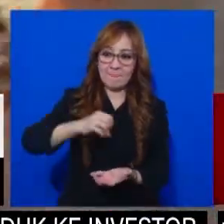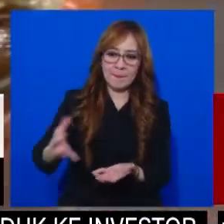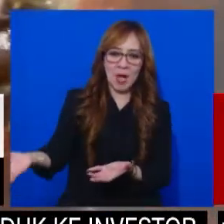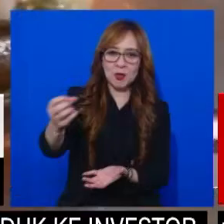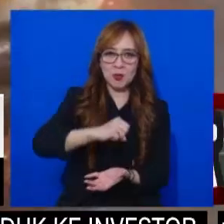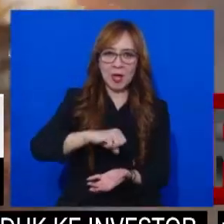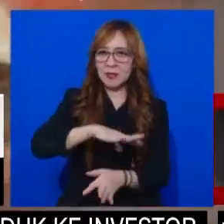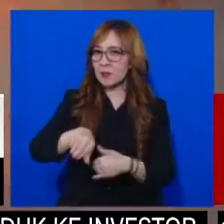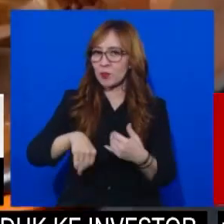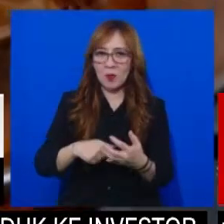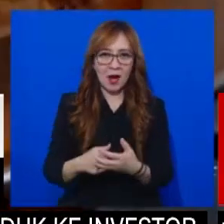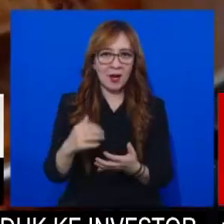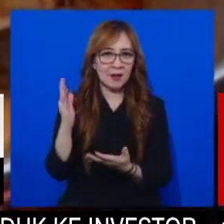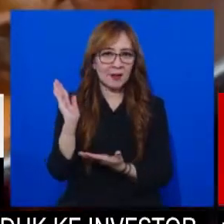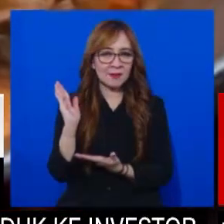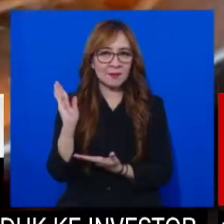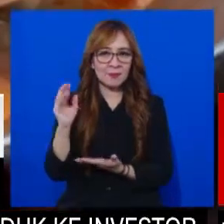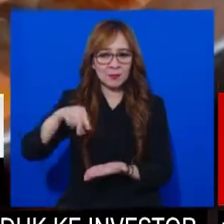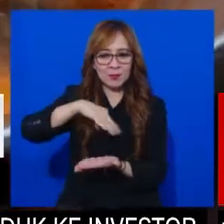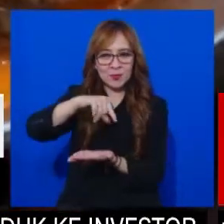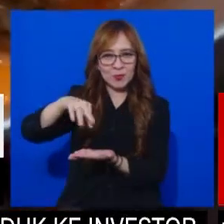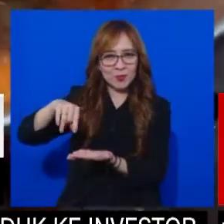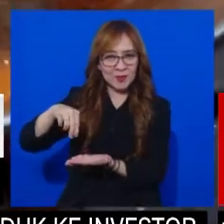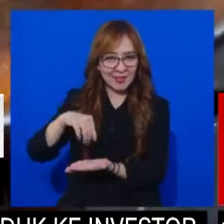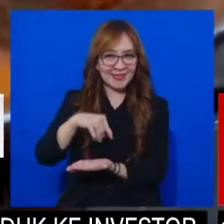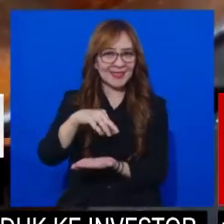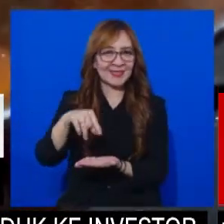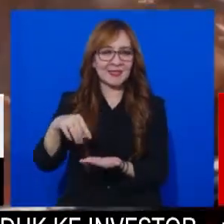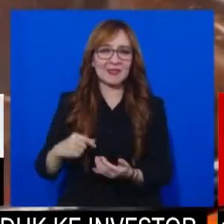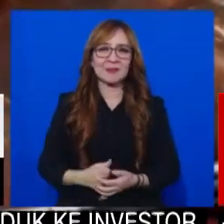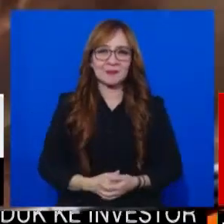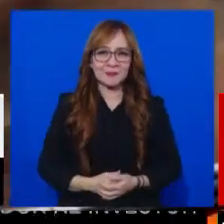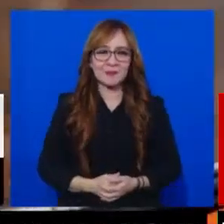dalamnya. Bumbui dengan garam, gula, dan lada.